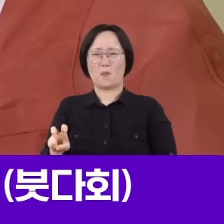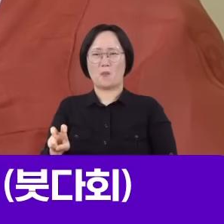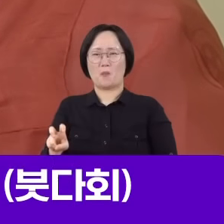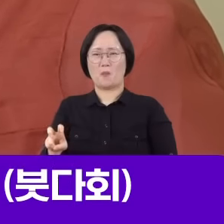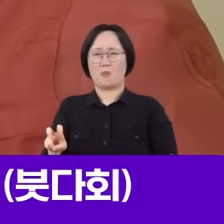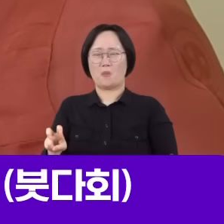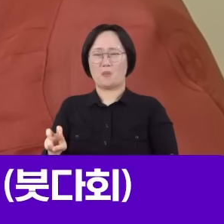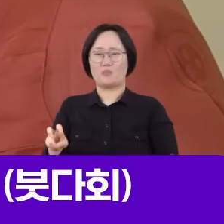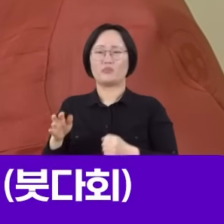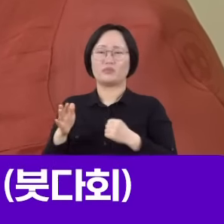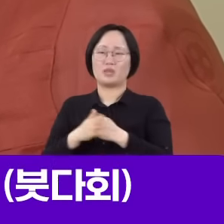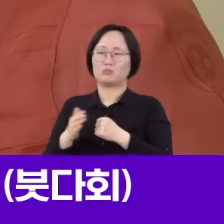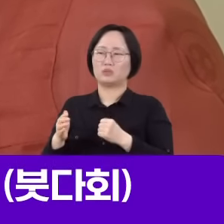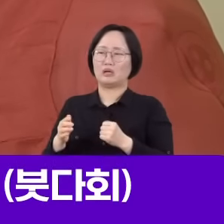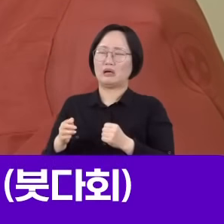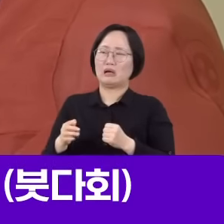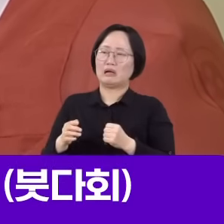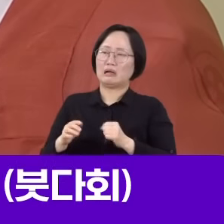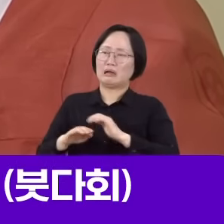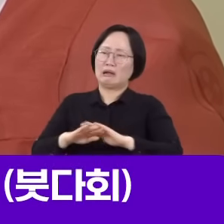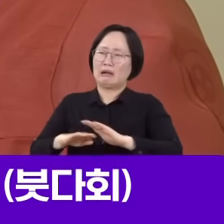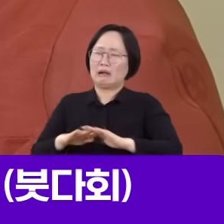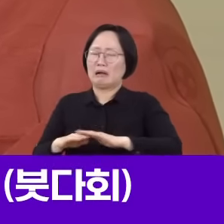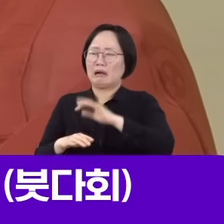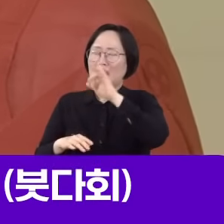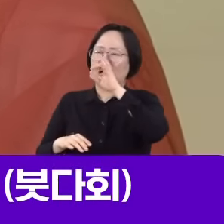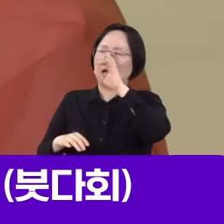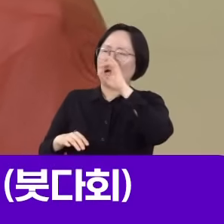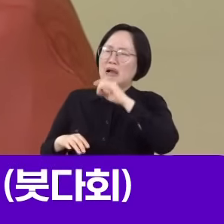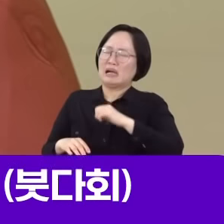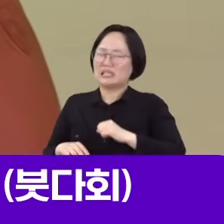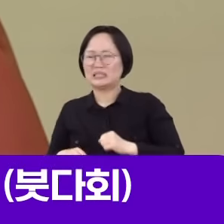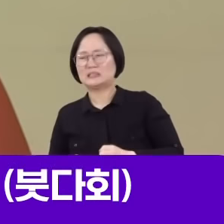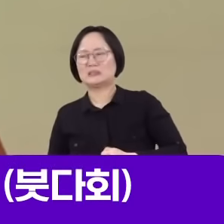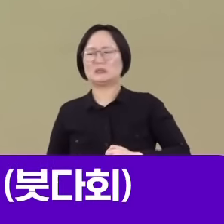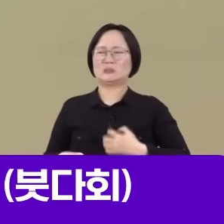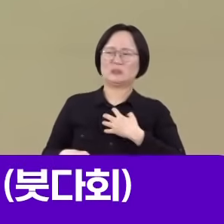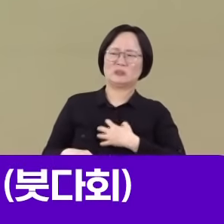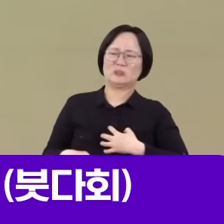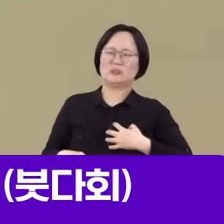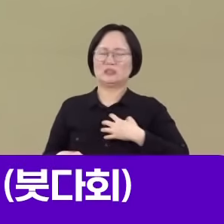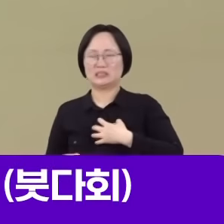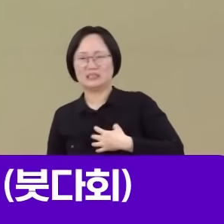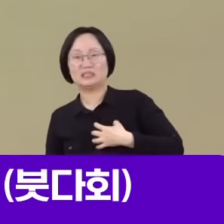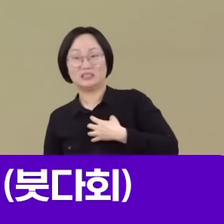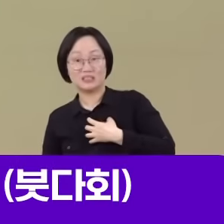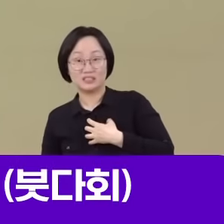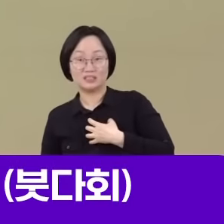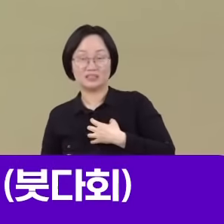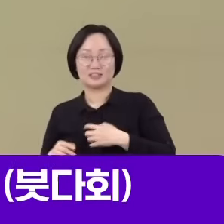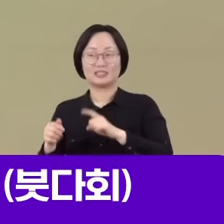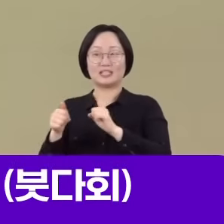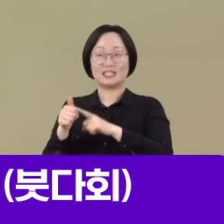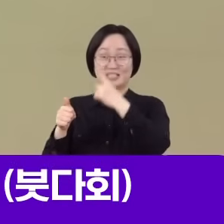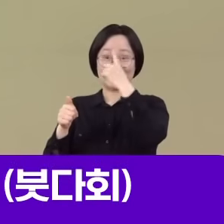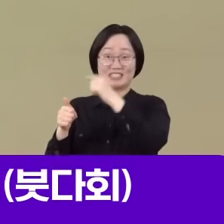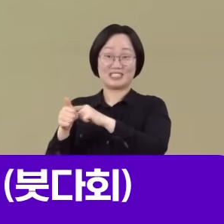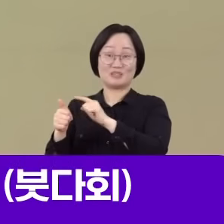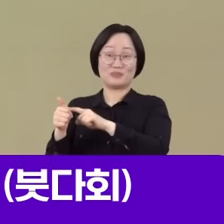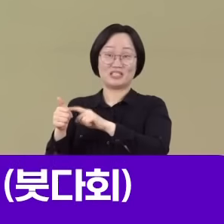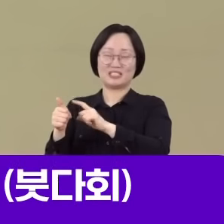재발하고 나을만하면 또 제발 하다가 기도를 엄청 열심히 했어요 기도를 엄청